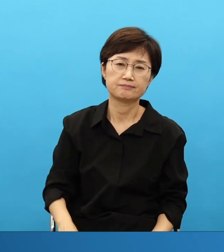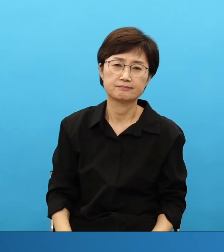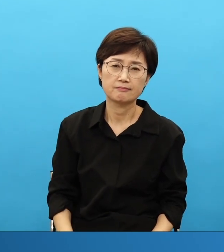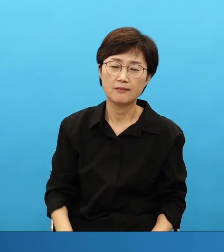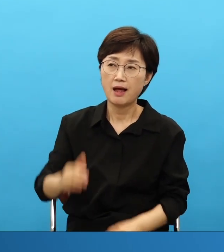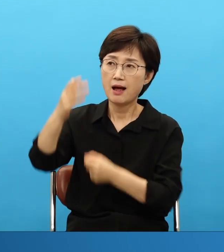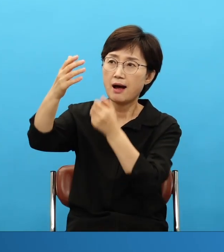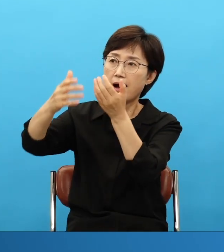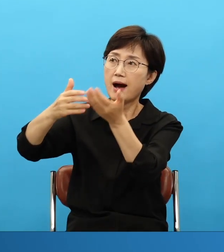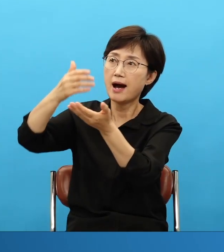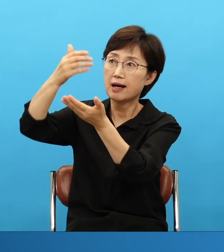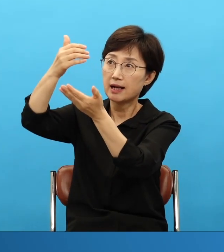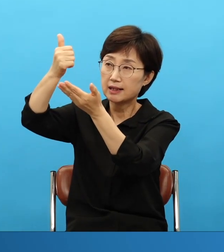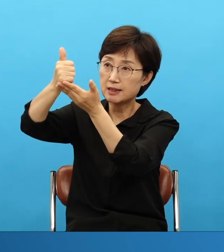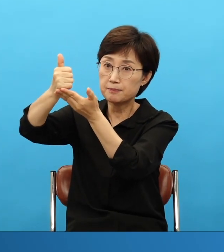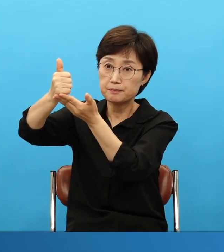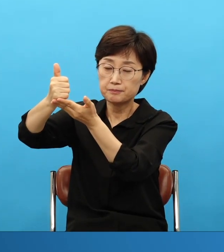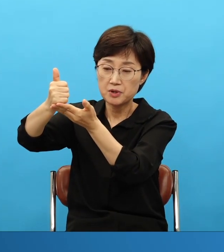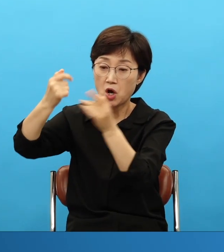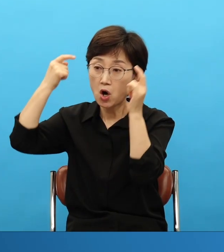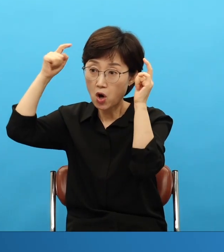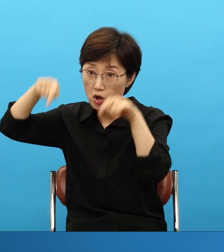지혜라 음이